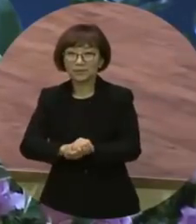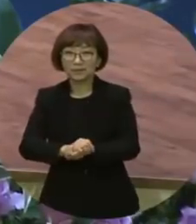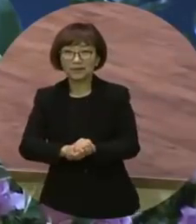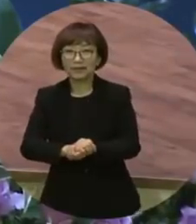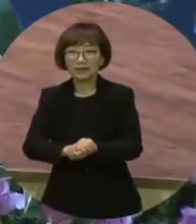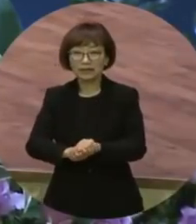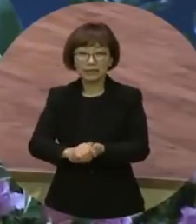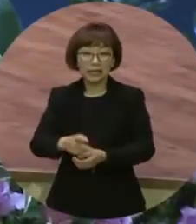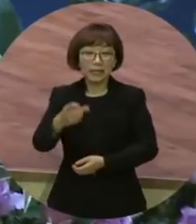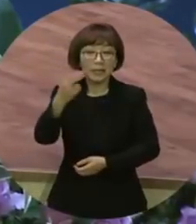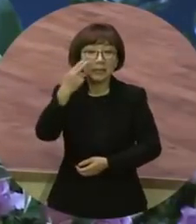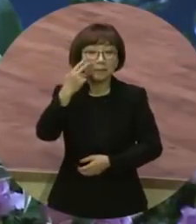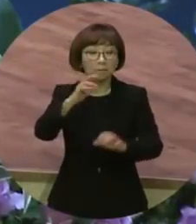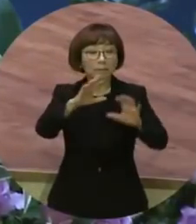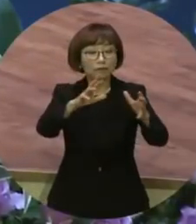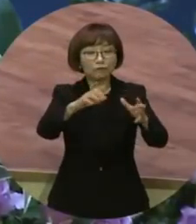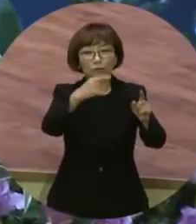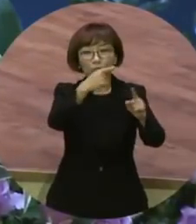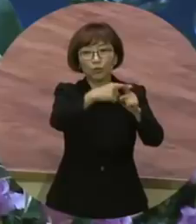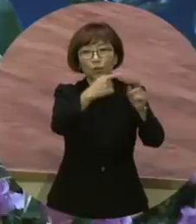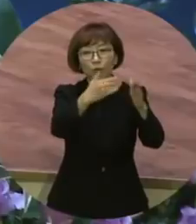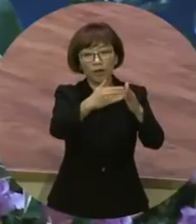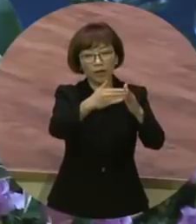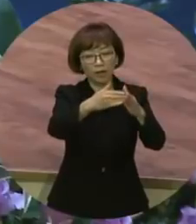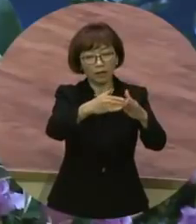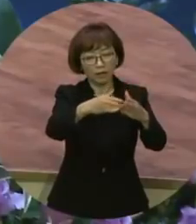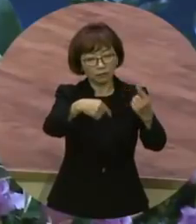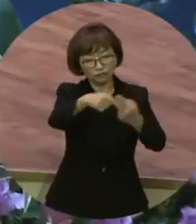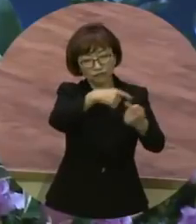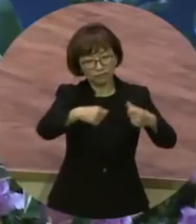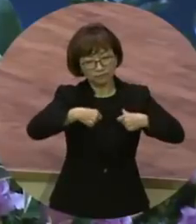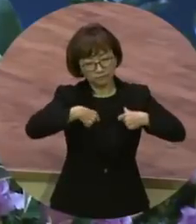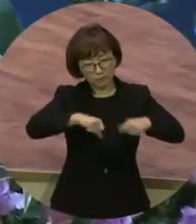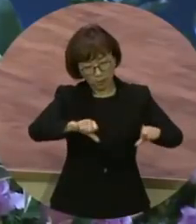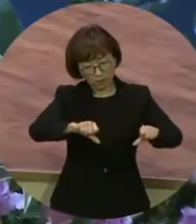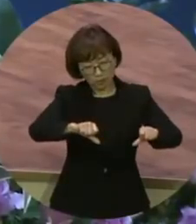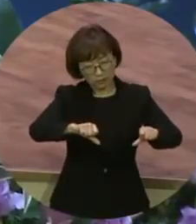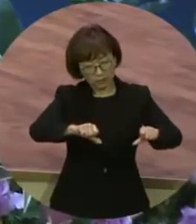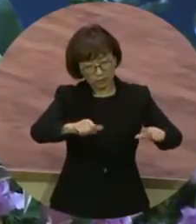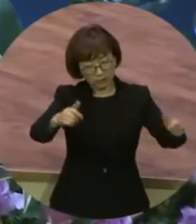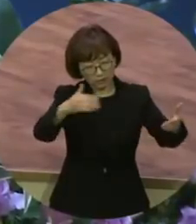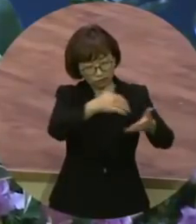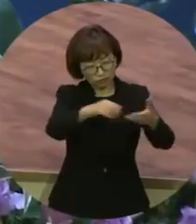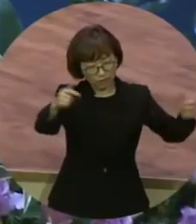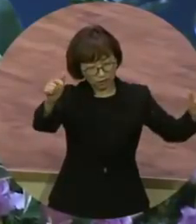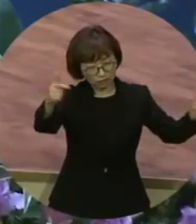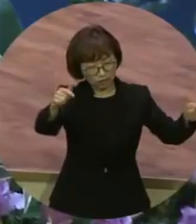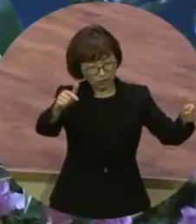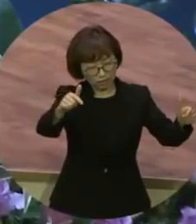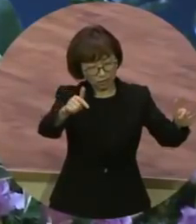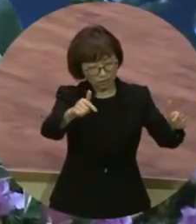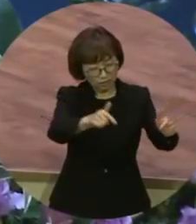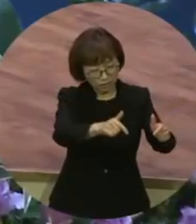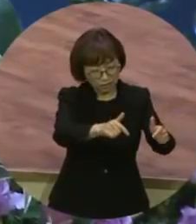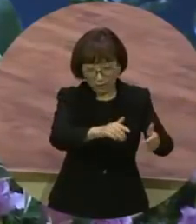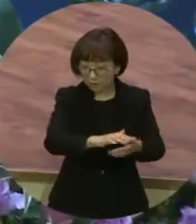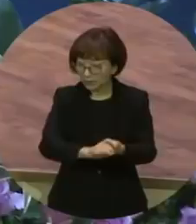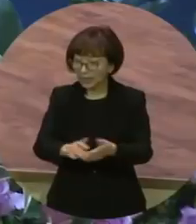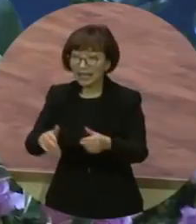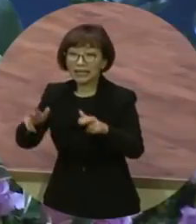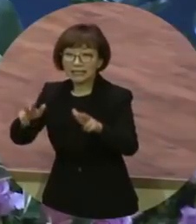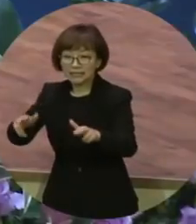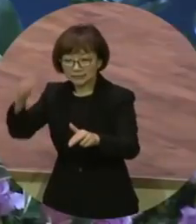교회가 문을 닫고 있다. 그럼 한국밖에 없다. 한국의 복음만 말하고 진짜 이 복음과 후대 키우는 교회, 우리 예원교회가 너무